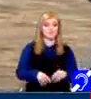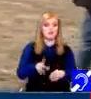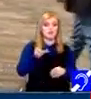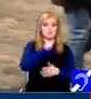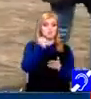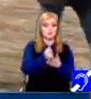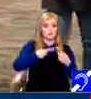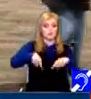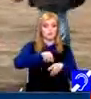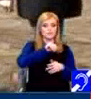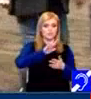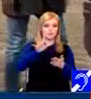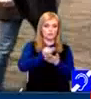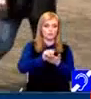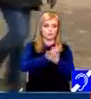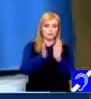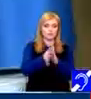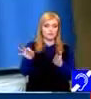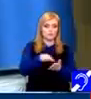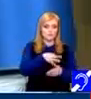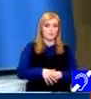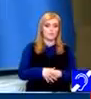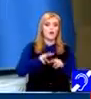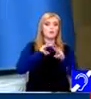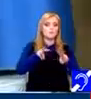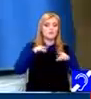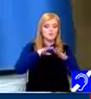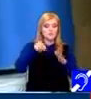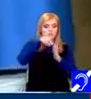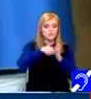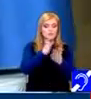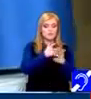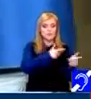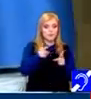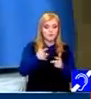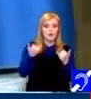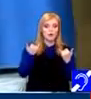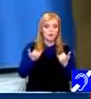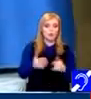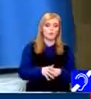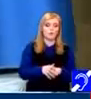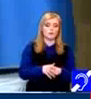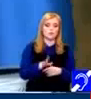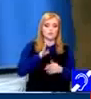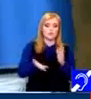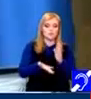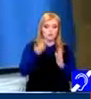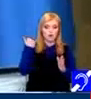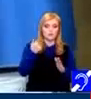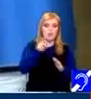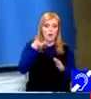pentru situații de urgență, care au evaluat situația. Ministrul afacerilor interne este pregătit în acest moment și pentru o